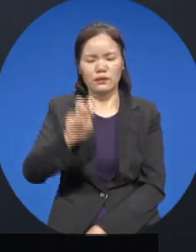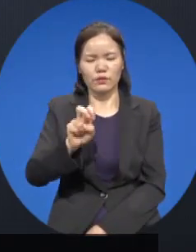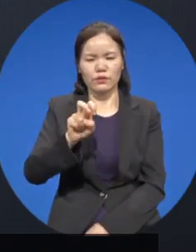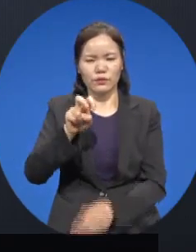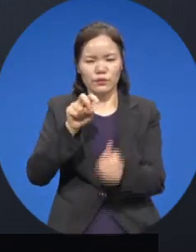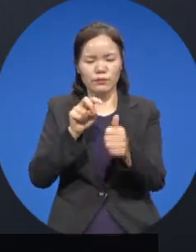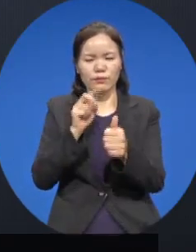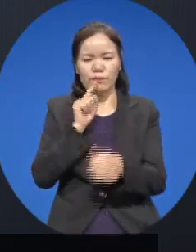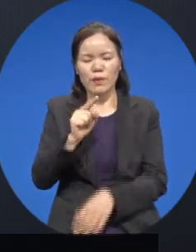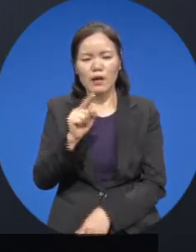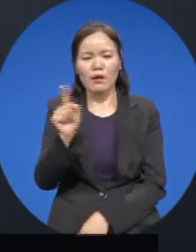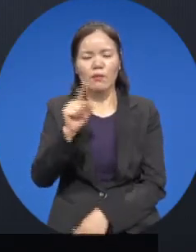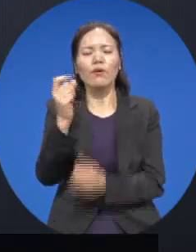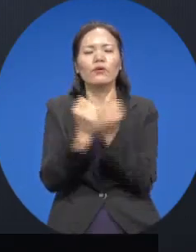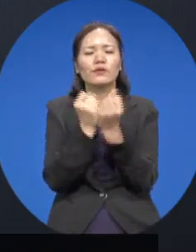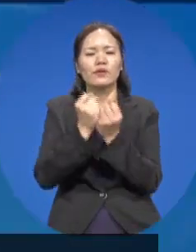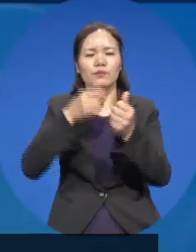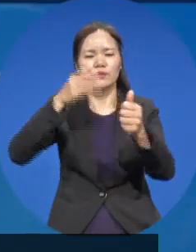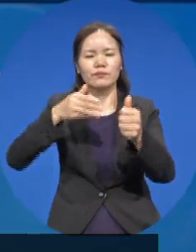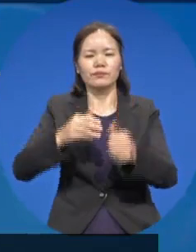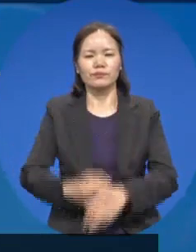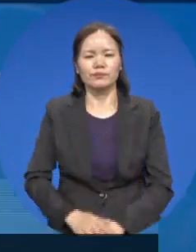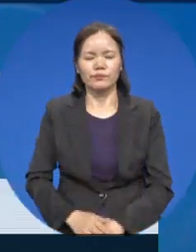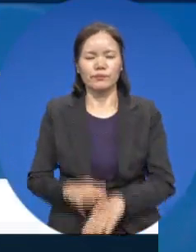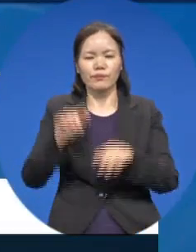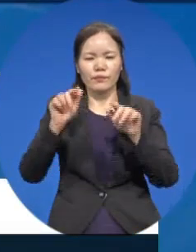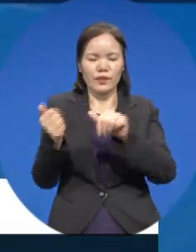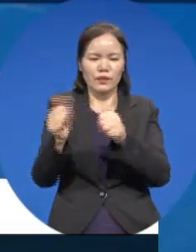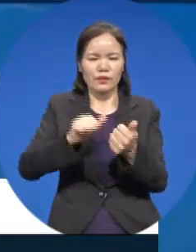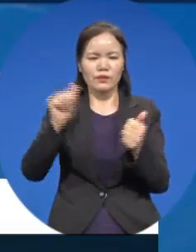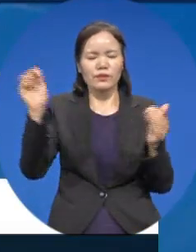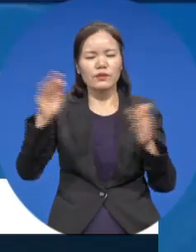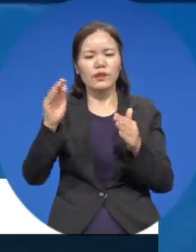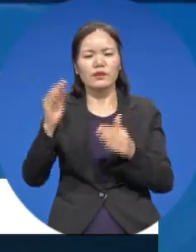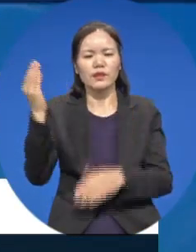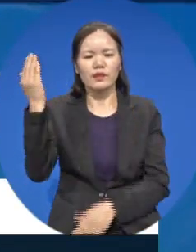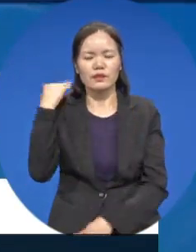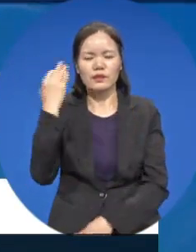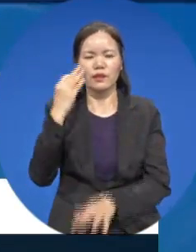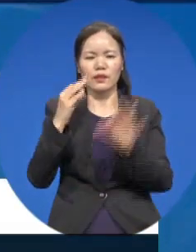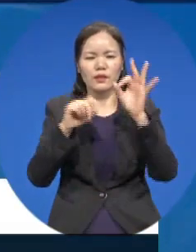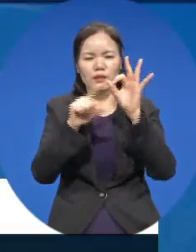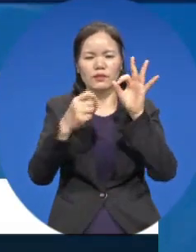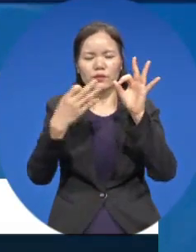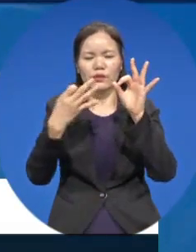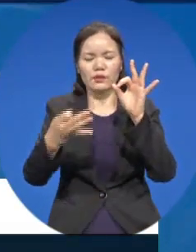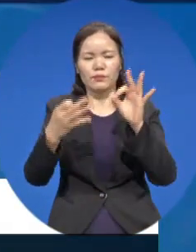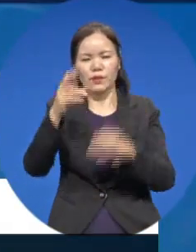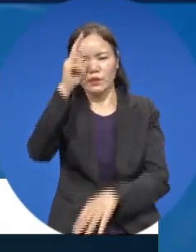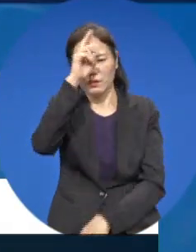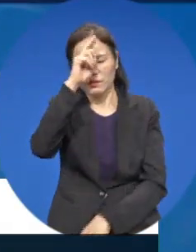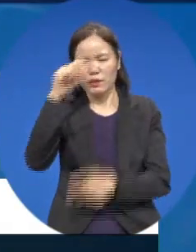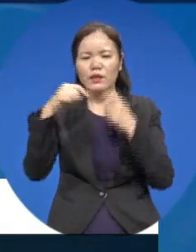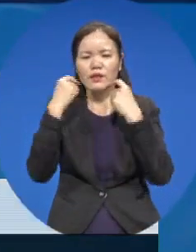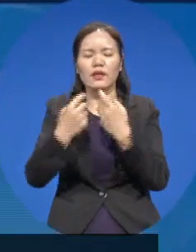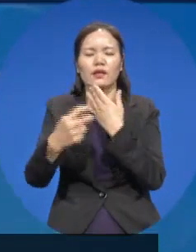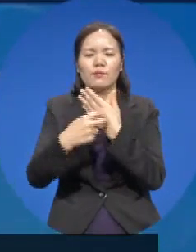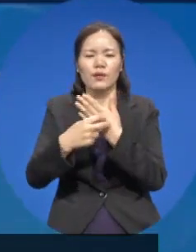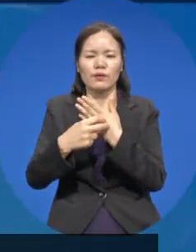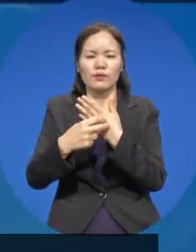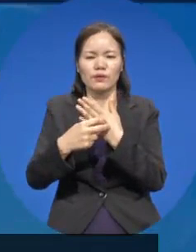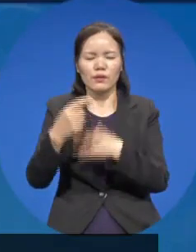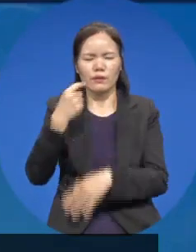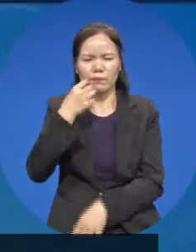설레고 지적해 주십시오 네 이번에 숨진 거의 학생은 지난 그 10월 14일 12시에 개인병원에서 독감